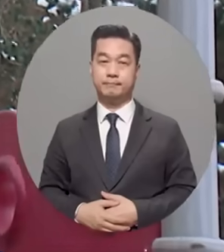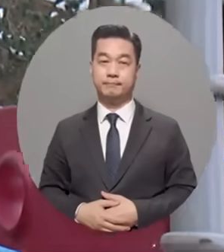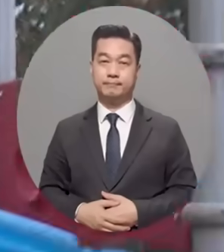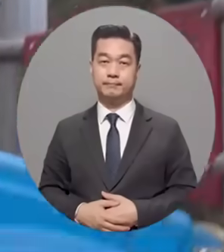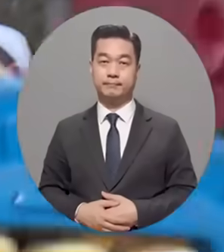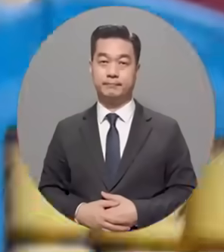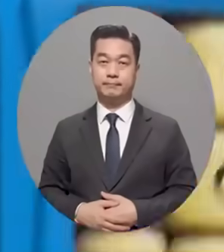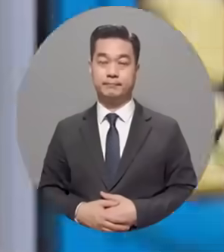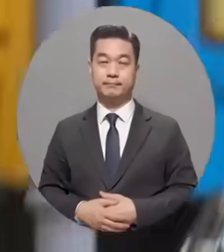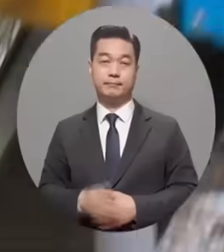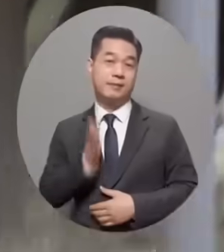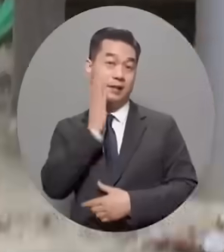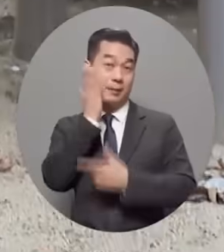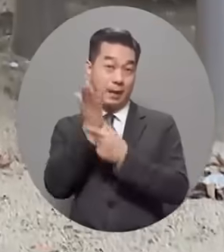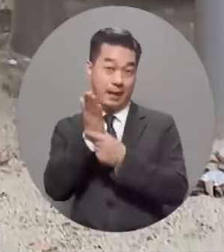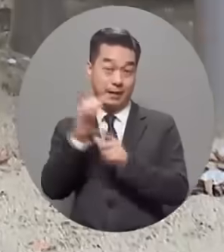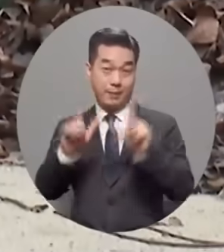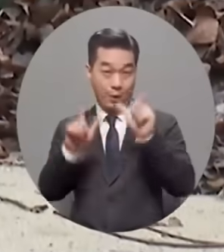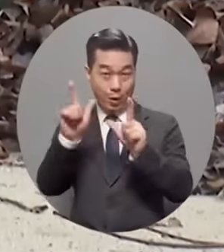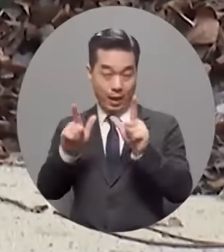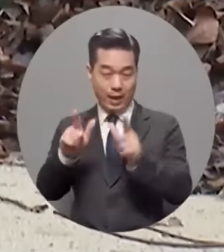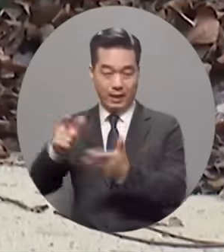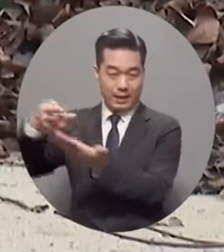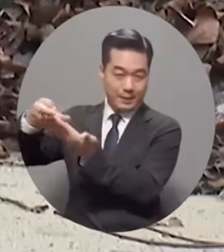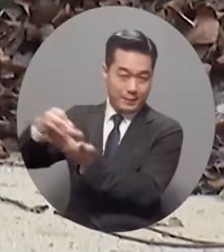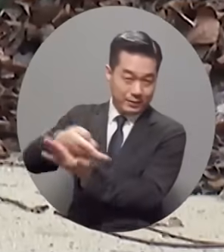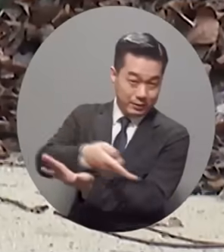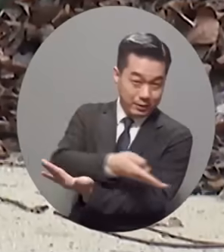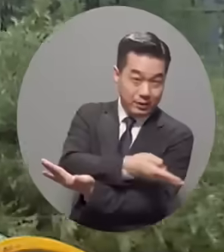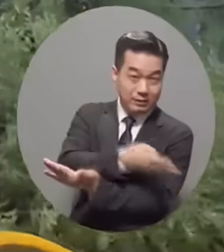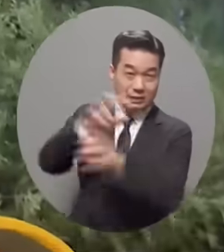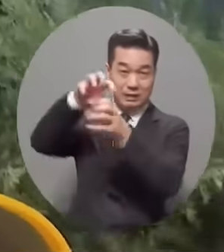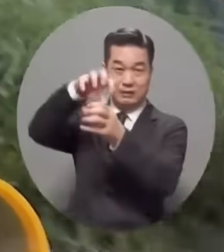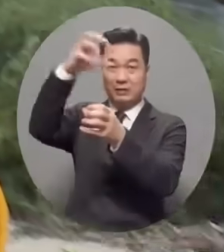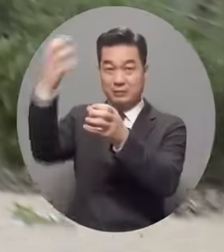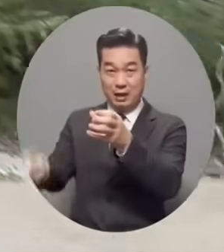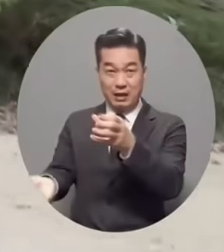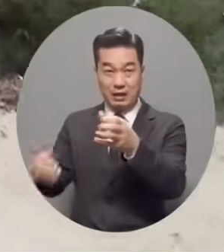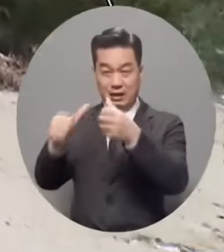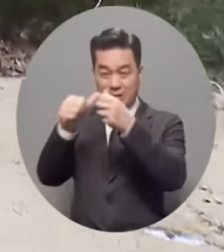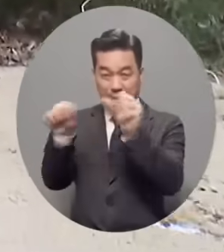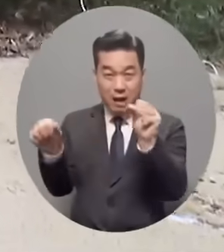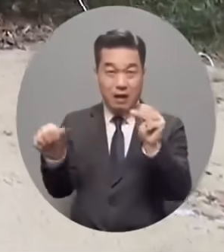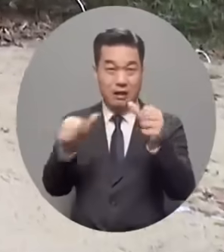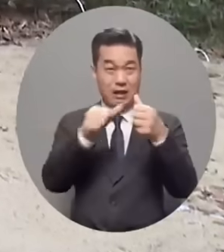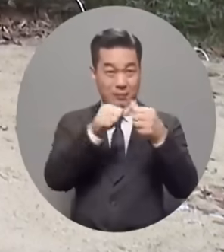이파리 모양의 미끄럼틀 지붕이 속절없이 떨어져 나갑니다.